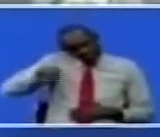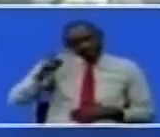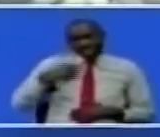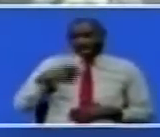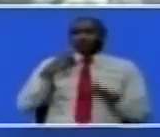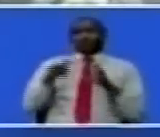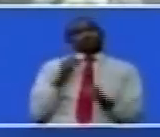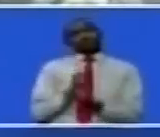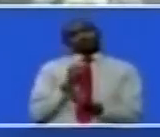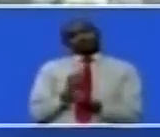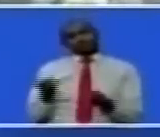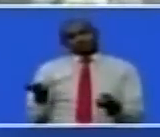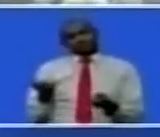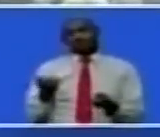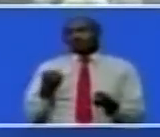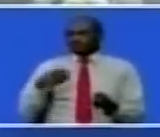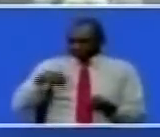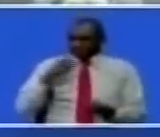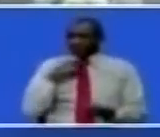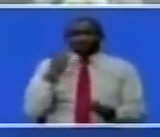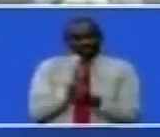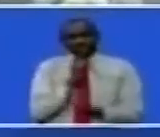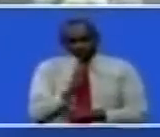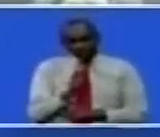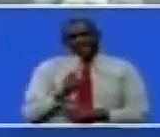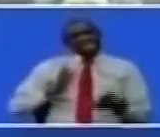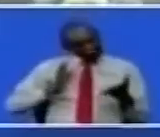kuachishwa kazi ili kuhakikisha kwamba hatimaye